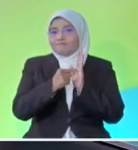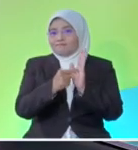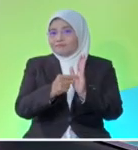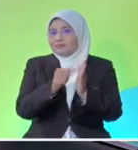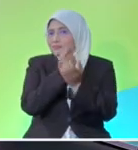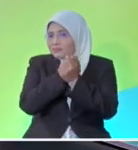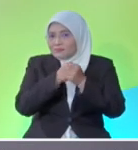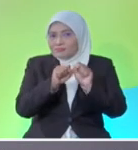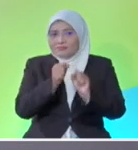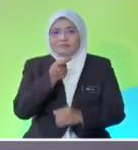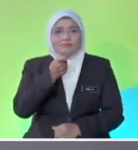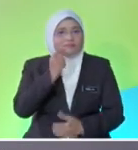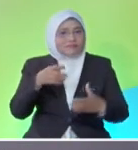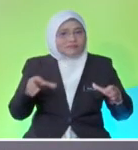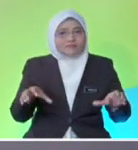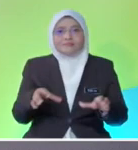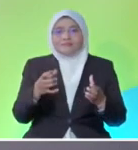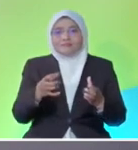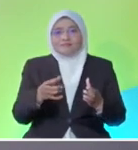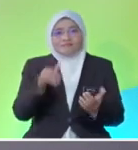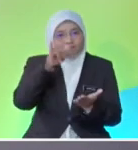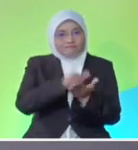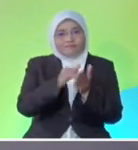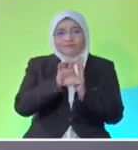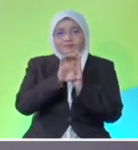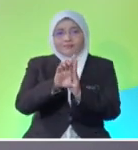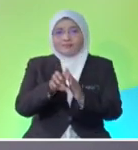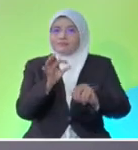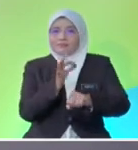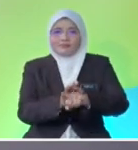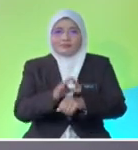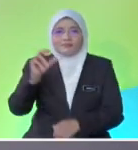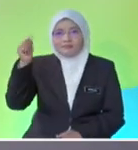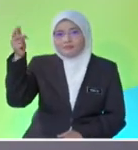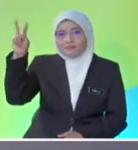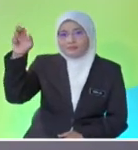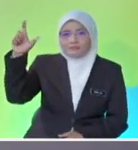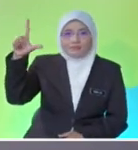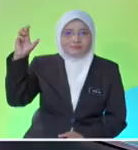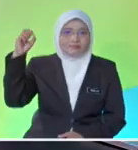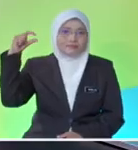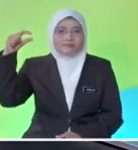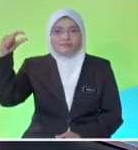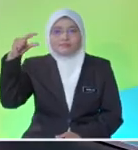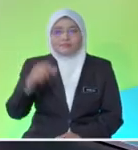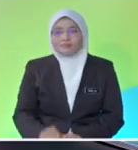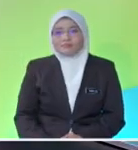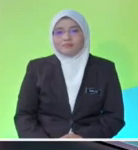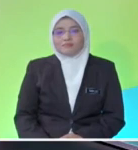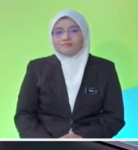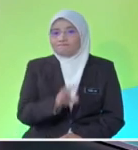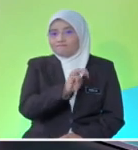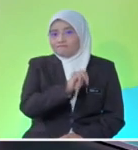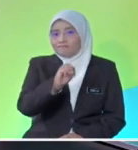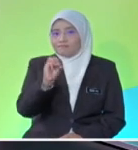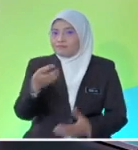saya. Ya, itu adalah jam analog yang telah Nisa hasilkan tadi. Cantik kan? Cantik. Jadi kita boleh buat bersama-sama di rumah nanti.